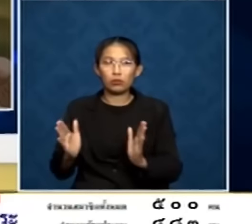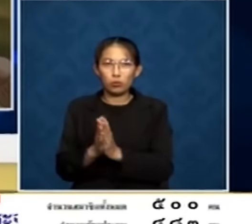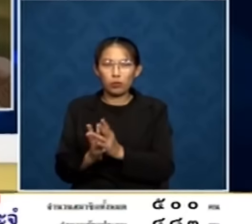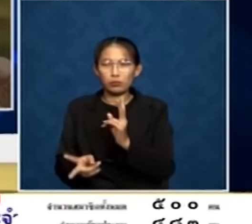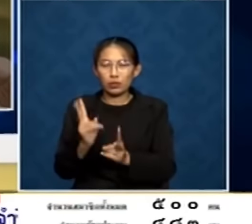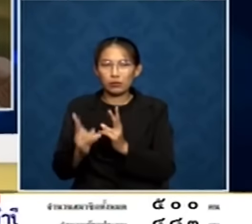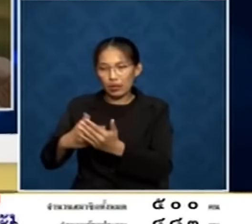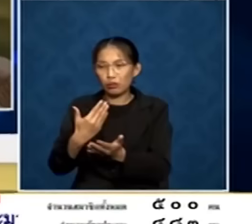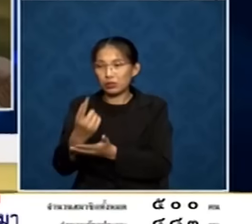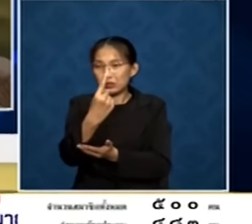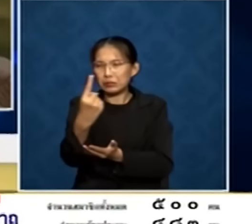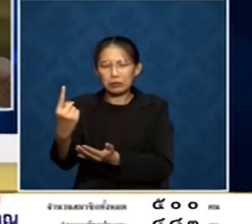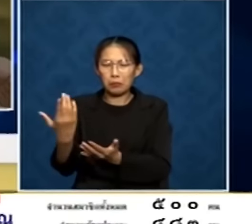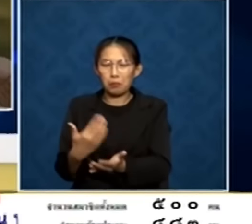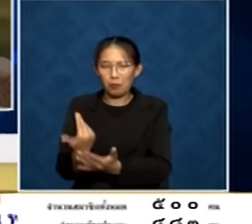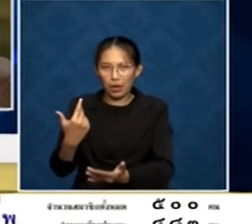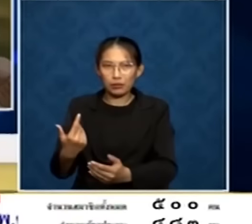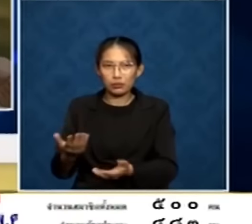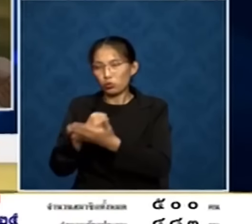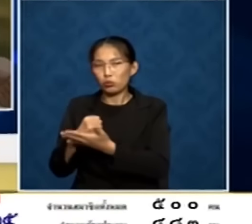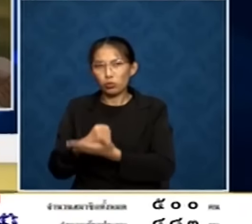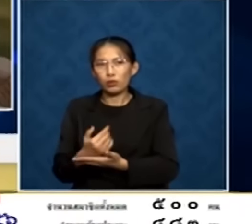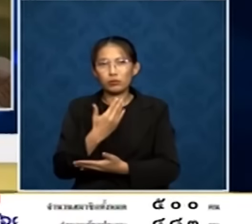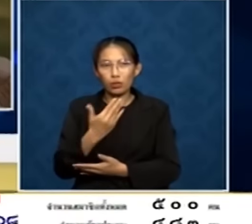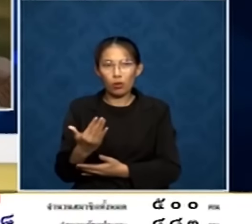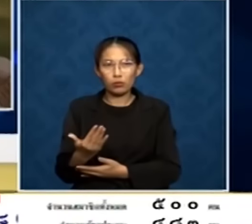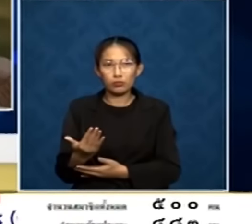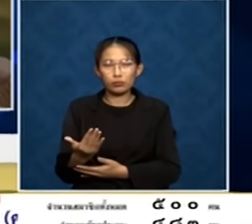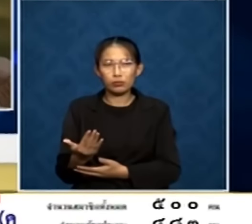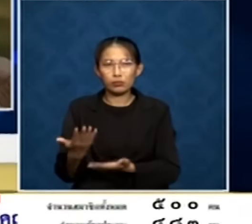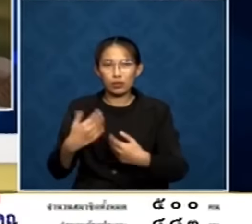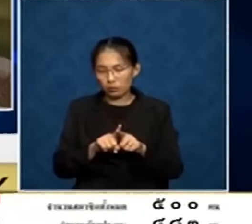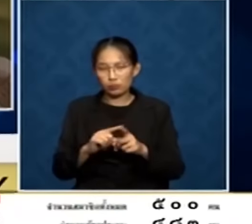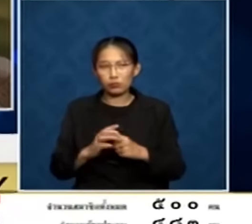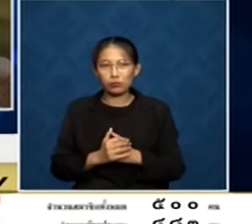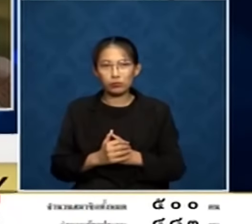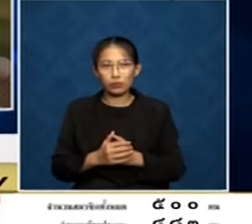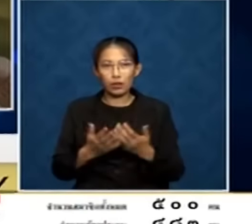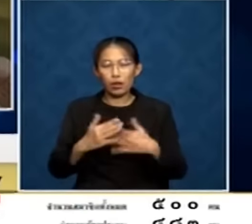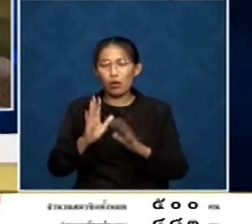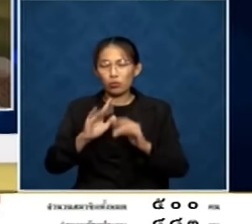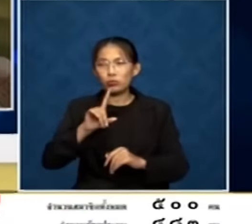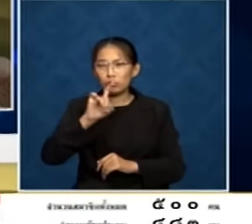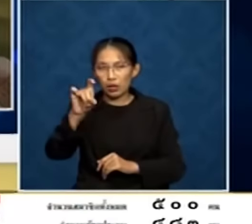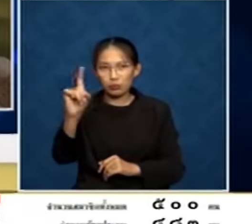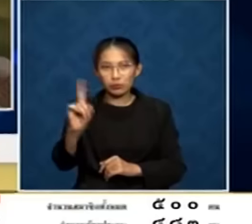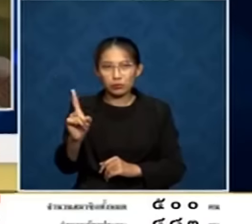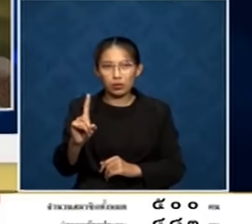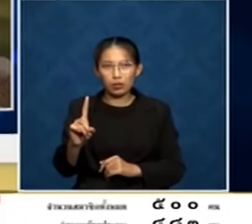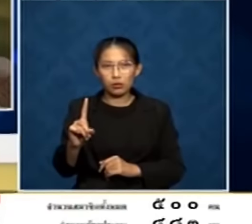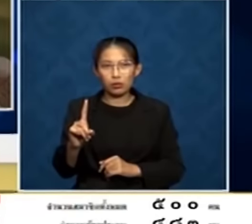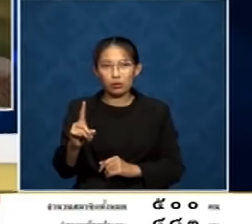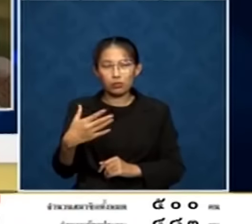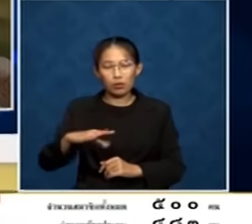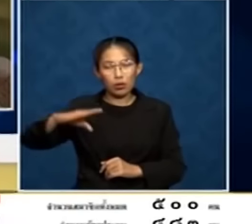เยอะๆมันก็ได้ราคาถูกก็เกื้อกูลกันมาแบบนี้แล้วก็หักกันอ้าแล้วคนก็ถามว่าแล้ว